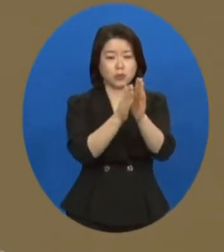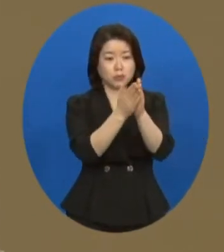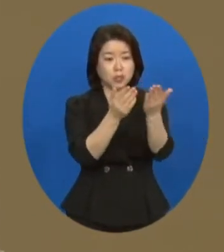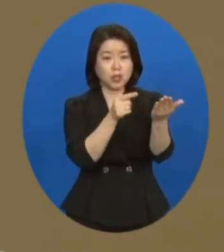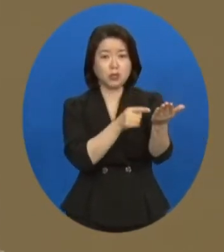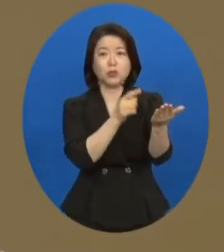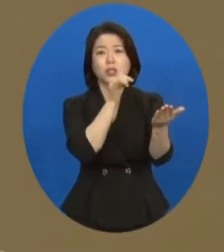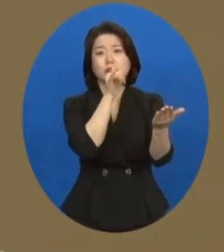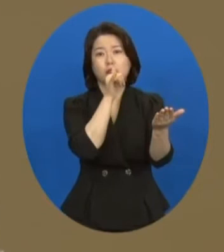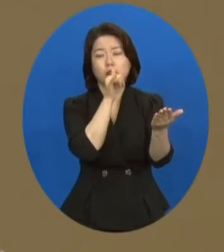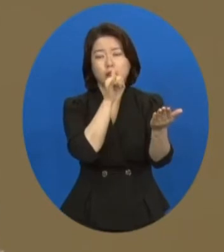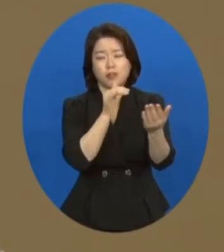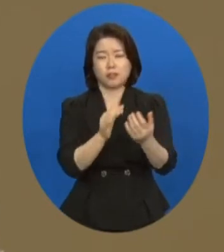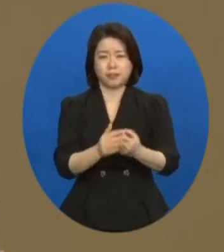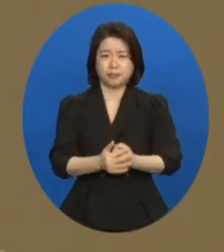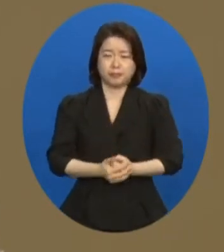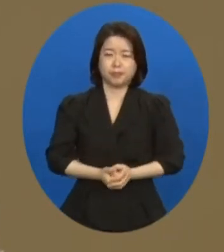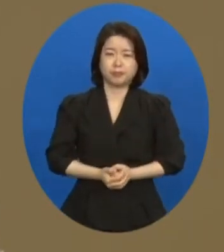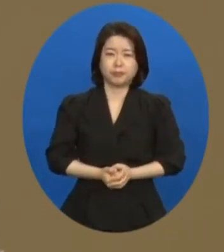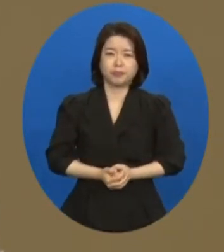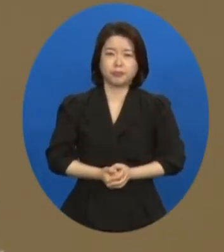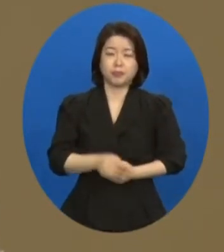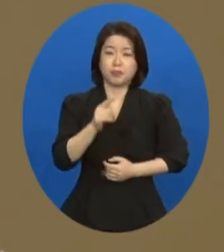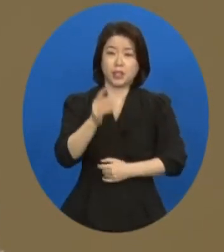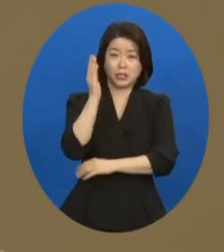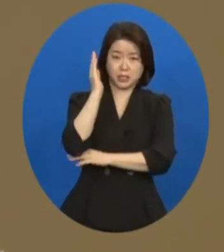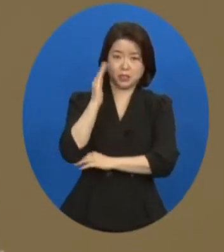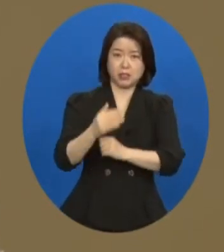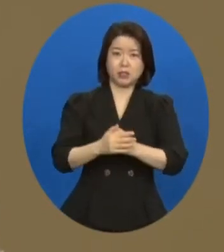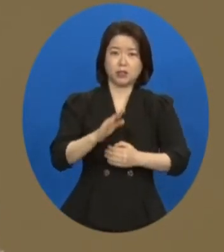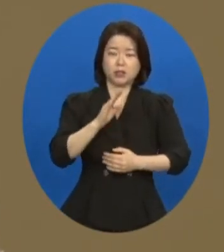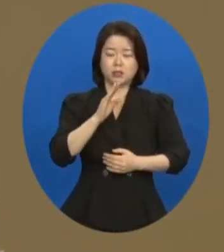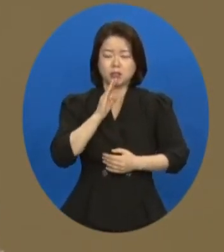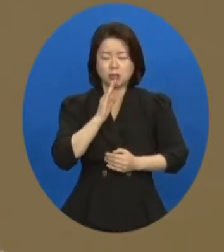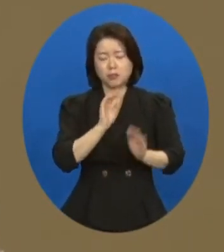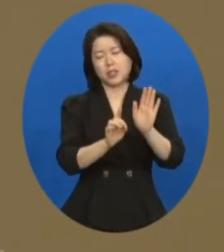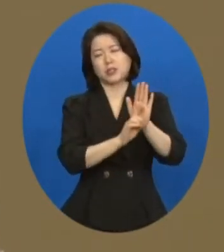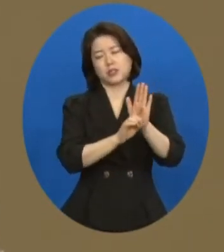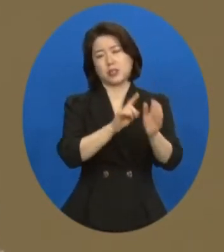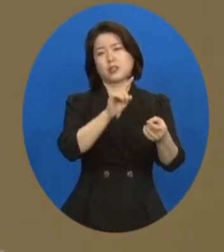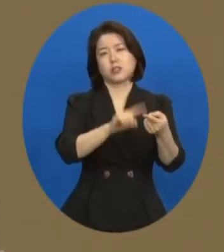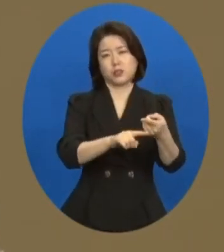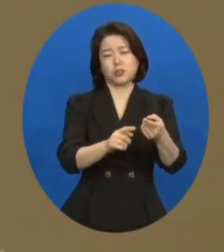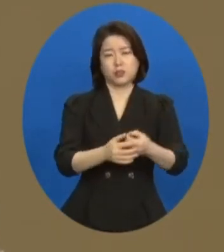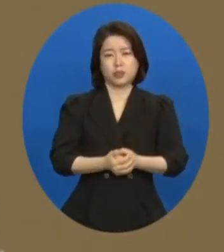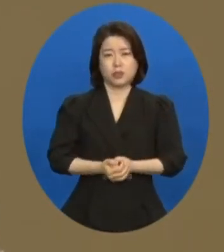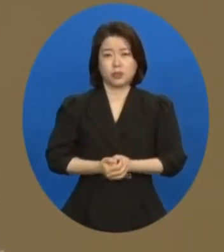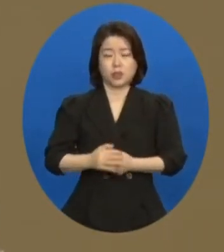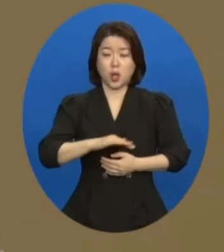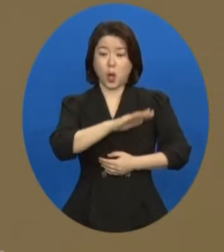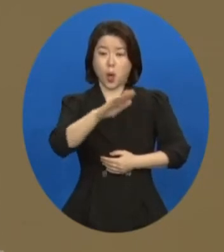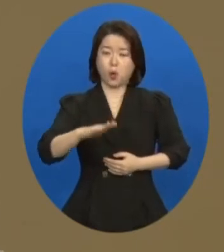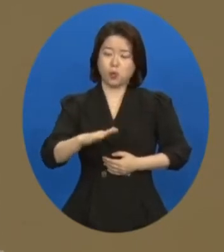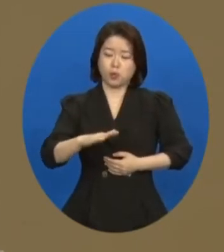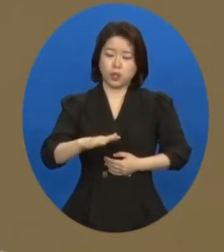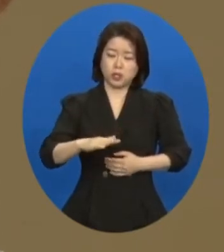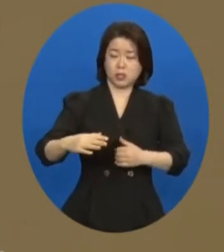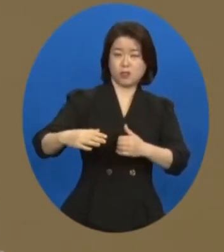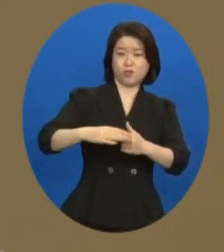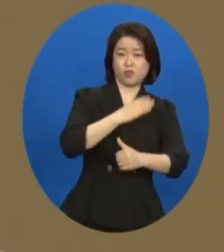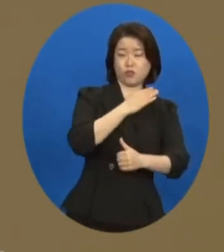나옵니다 그 이야기는 배우 상징 저 에요 우리를 죽이는 대상이